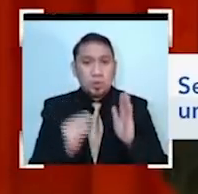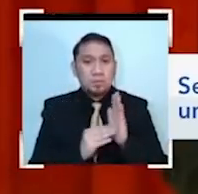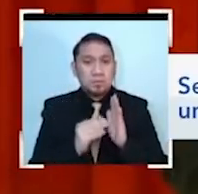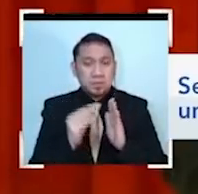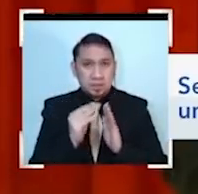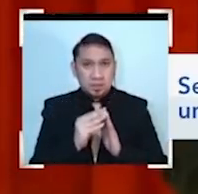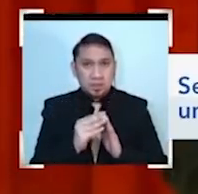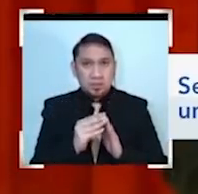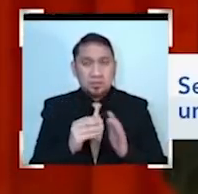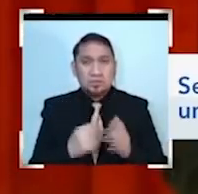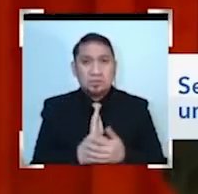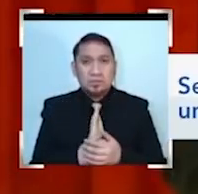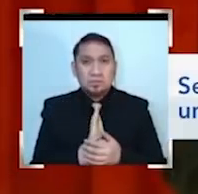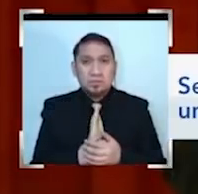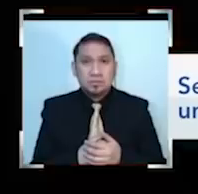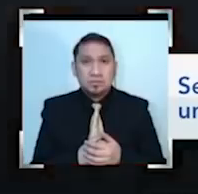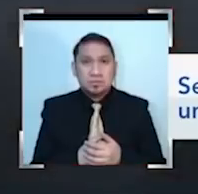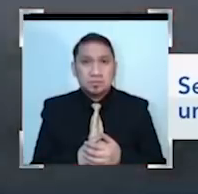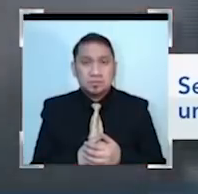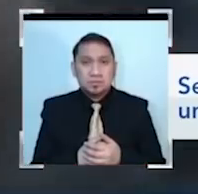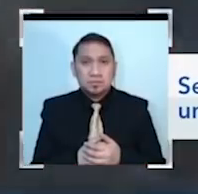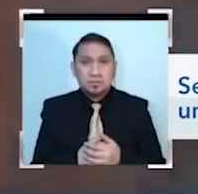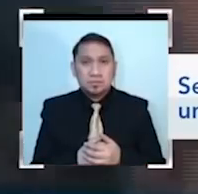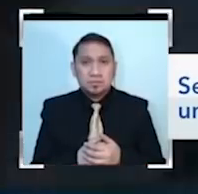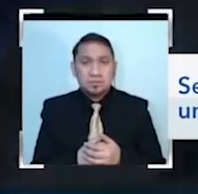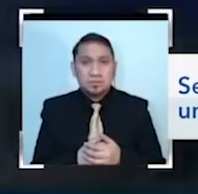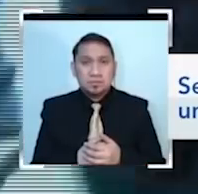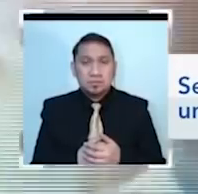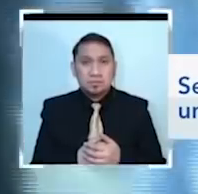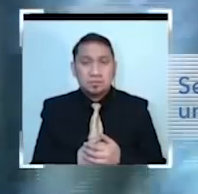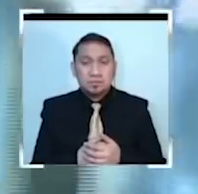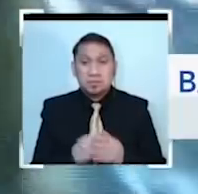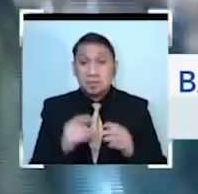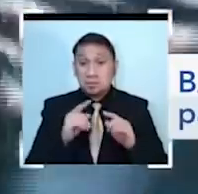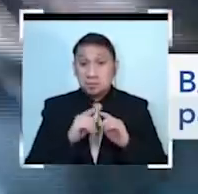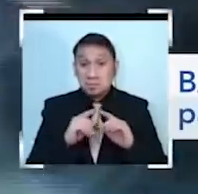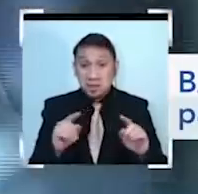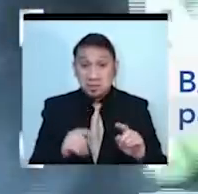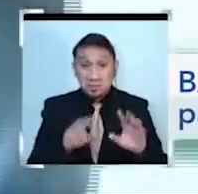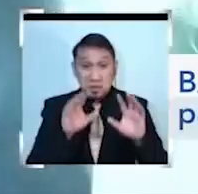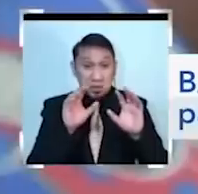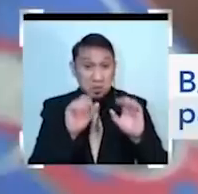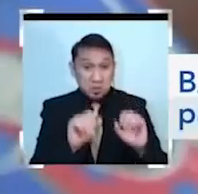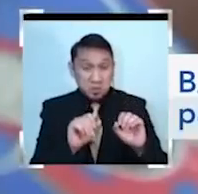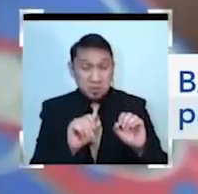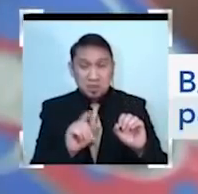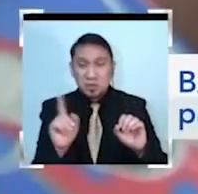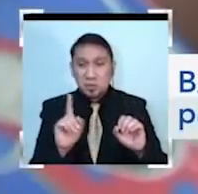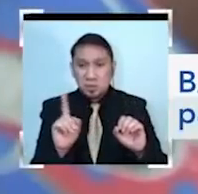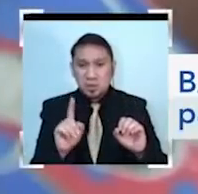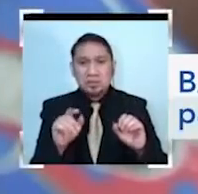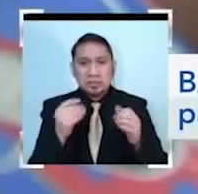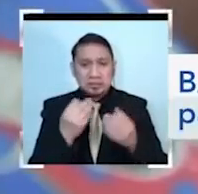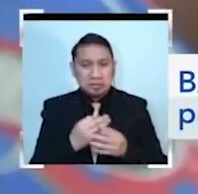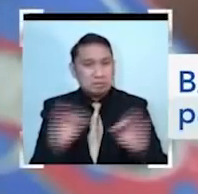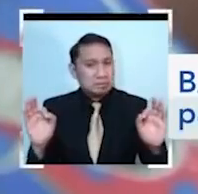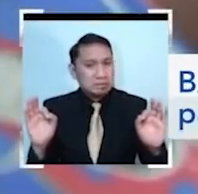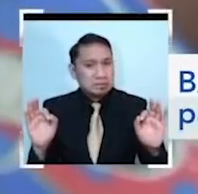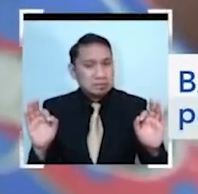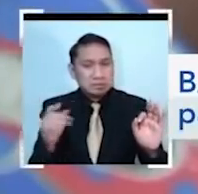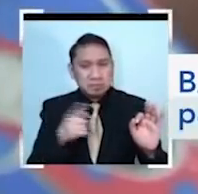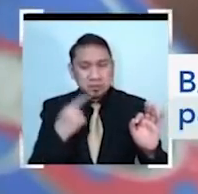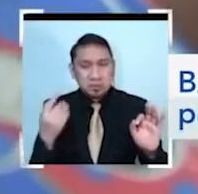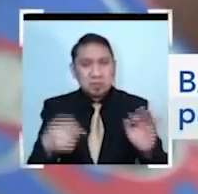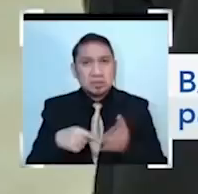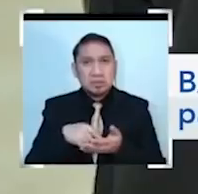withdrawals and illegal transfers. Pero ang mga nahuhuli, kadalasan nakakalaya lang matapos magpiyansa